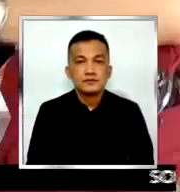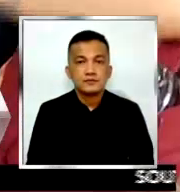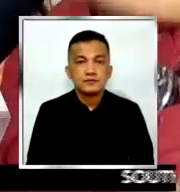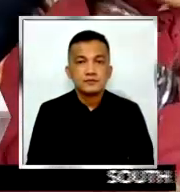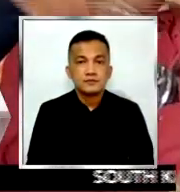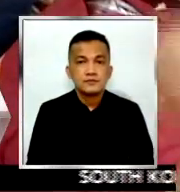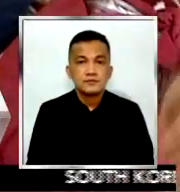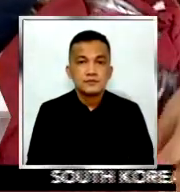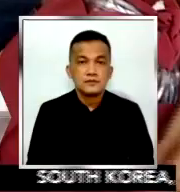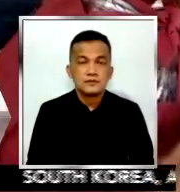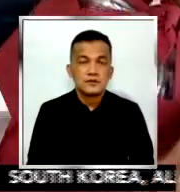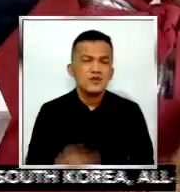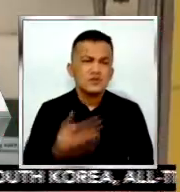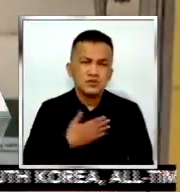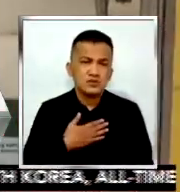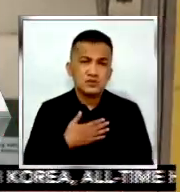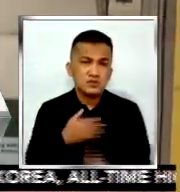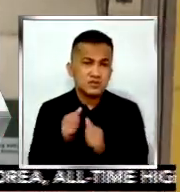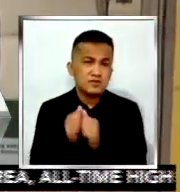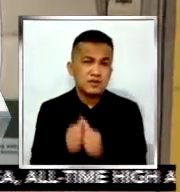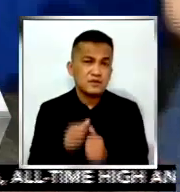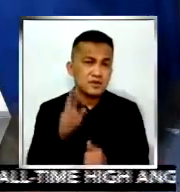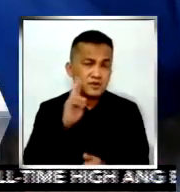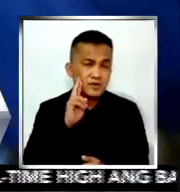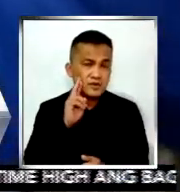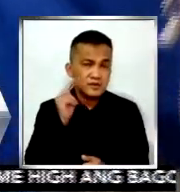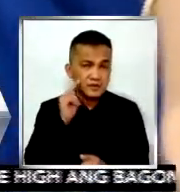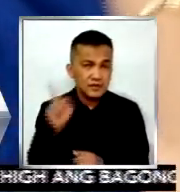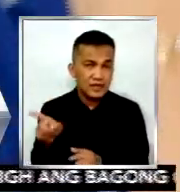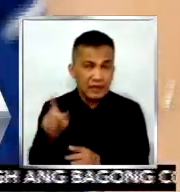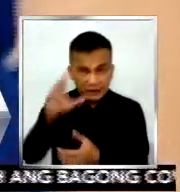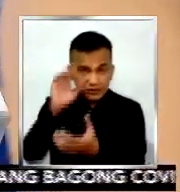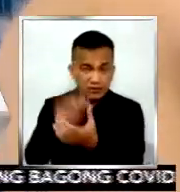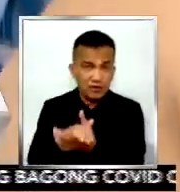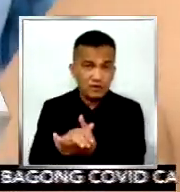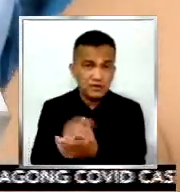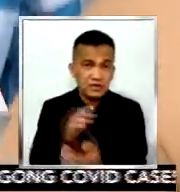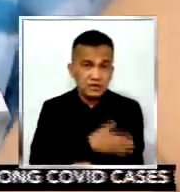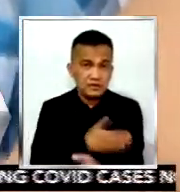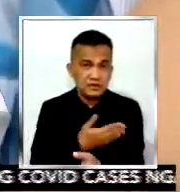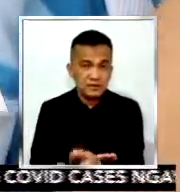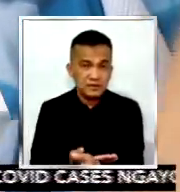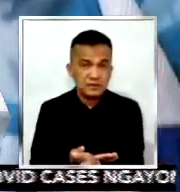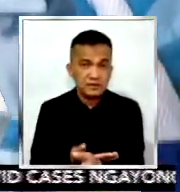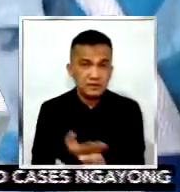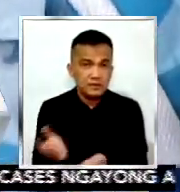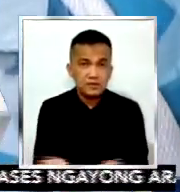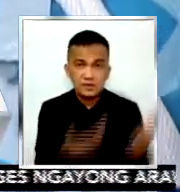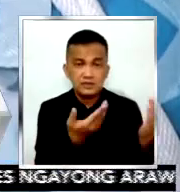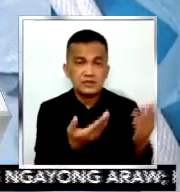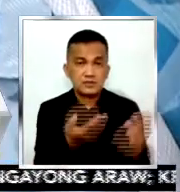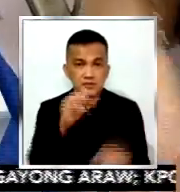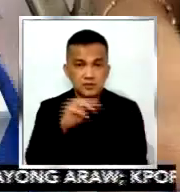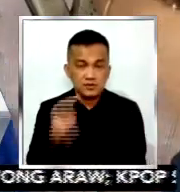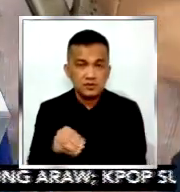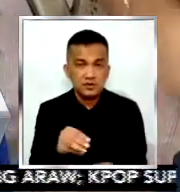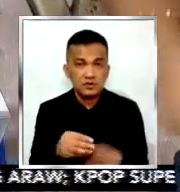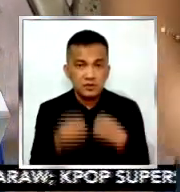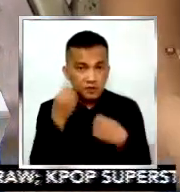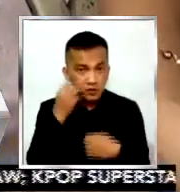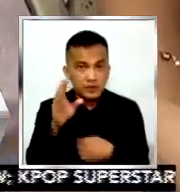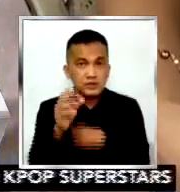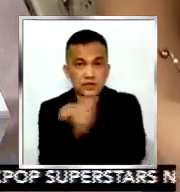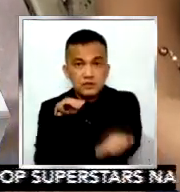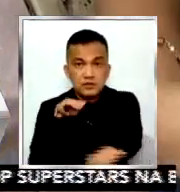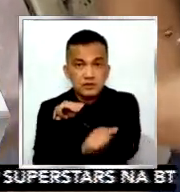Gustuin mang samahan ni Rowena Nieva at ng kanyang mister, ang anak nilang ipinagamot sa Metro Manila sa pag-uwi nito sa Aurora, hindi raw muna